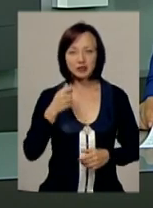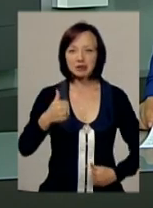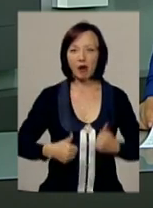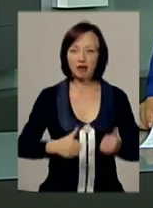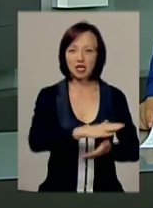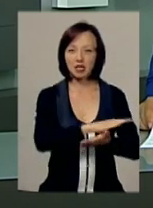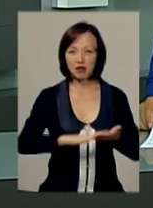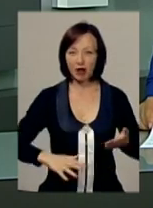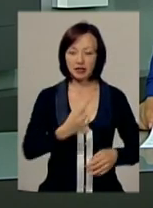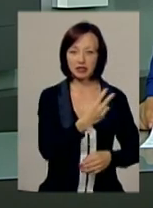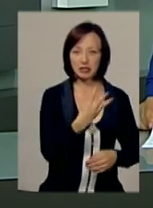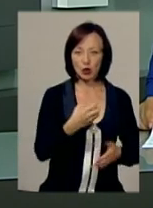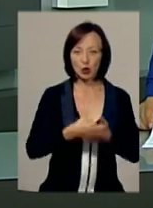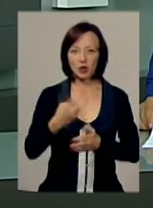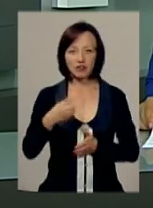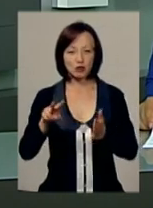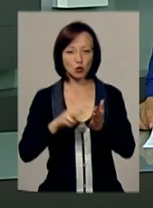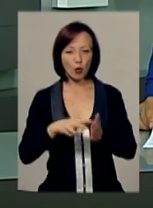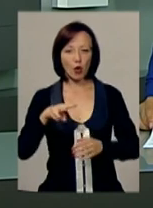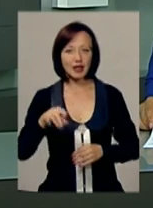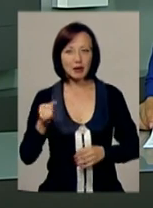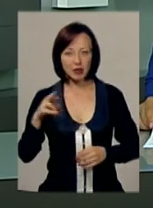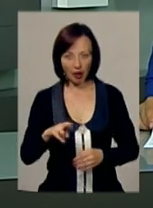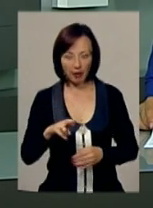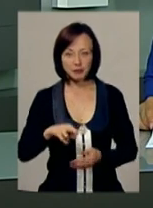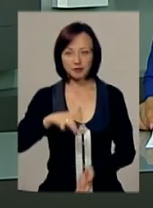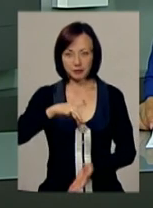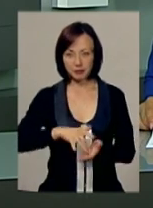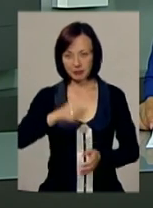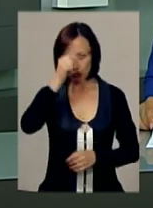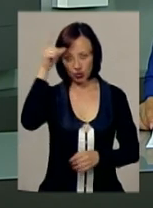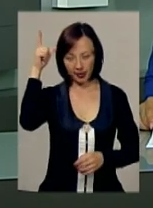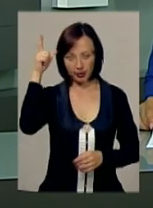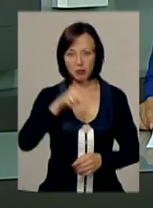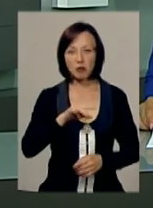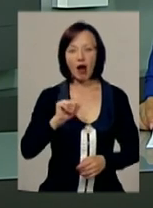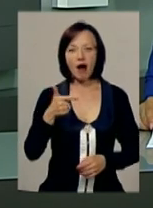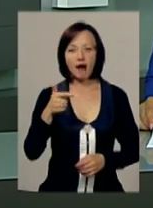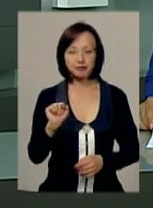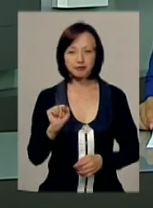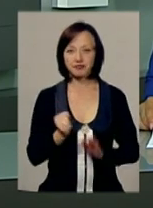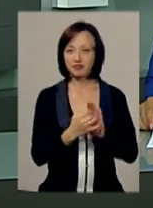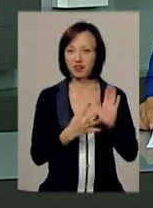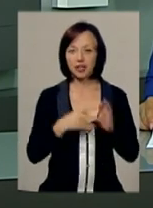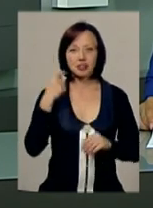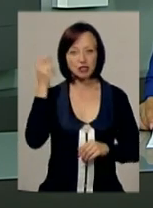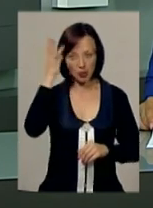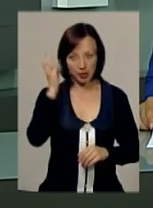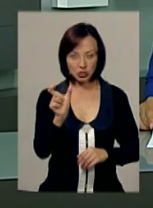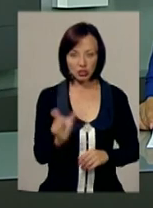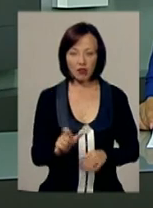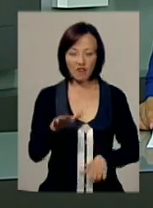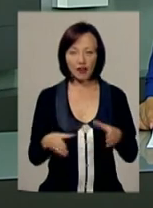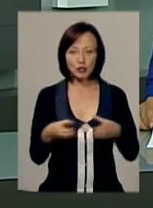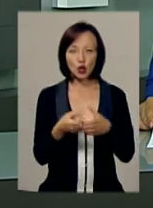Змагання тривали з 23 по 27 липня в столиці Чехії Празі. 19-річний хмельничанин виступав у ваговій категорії